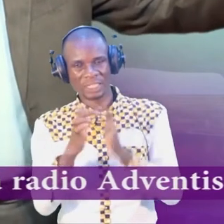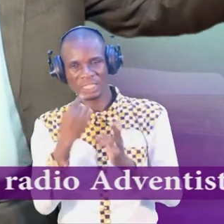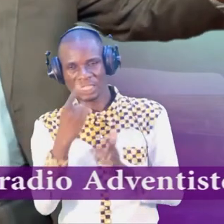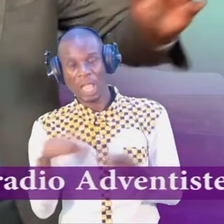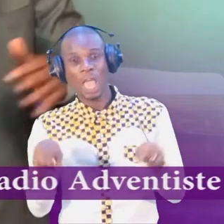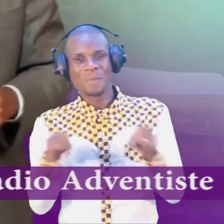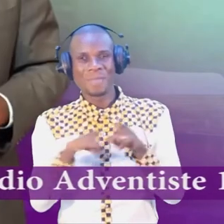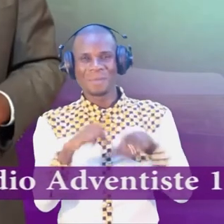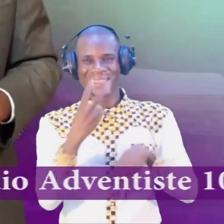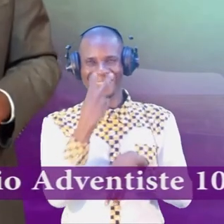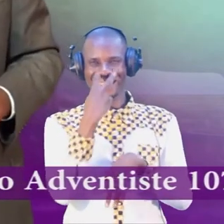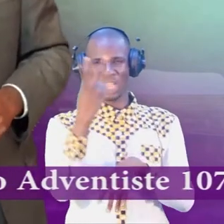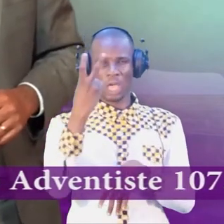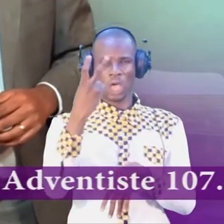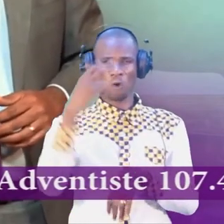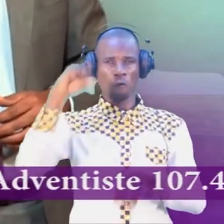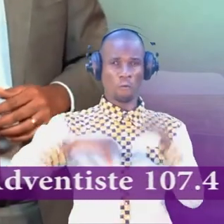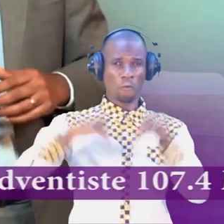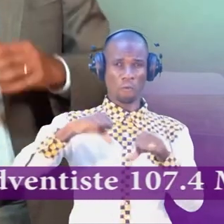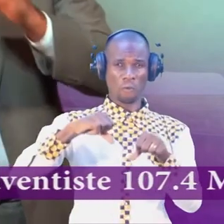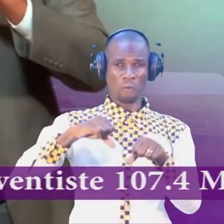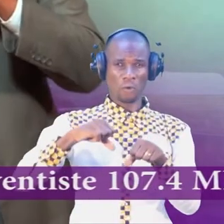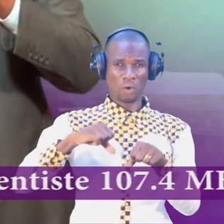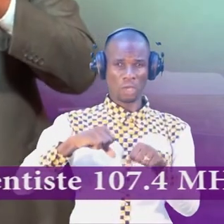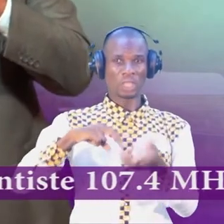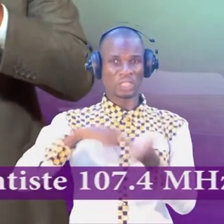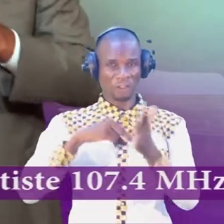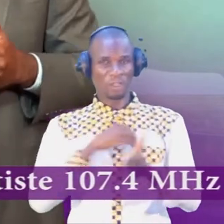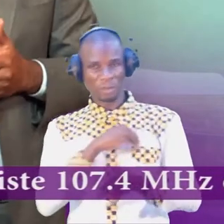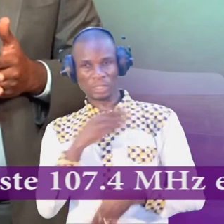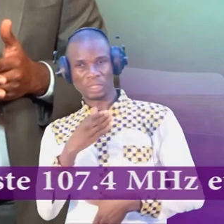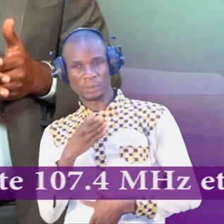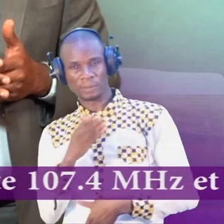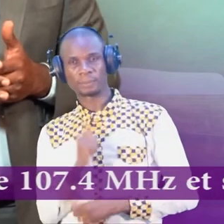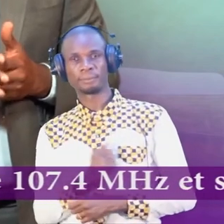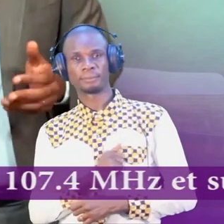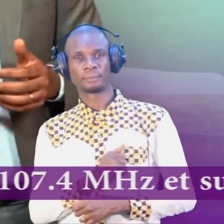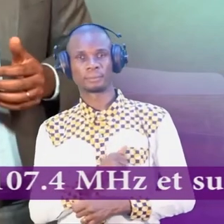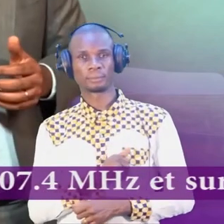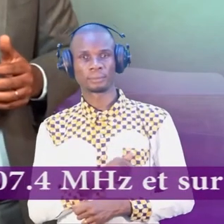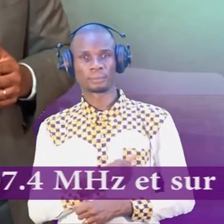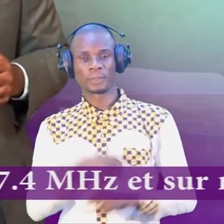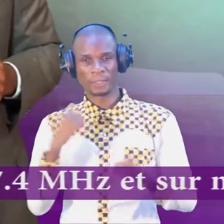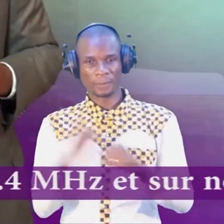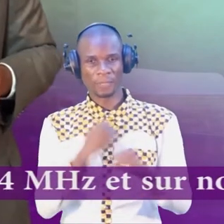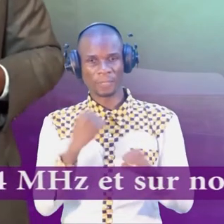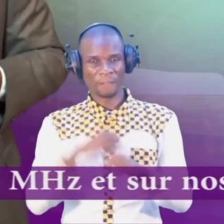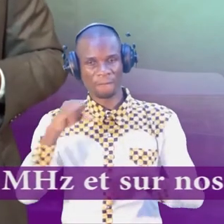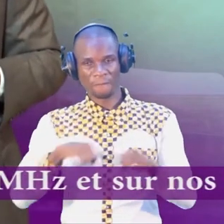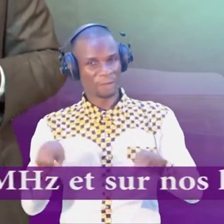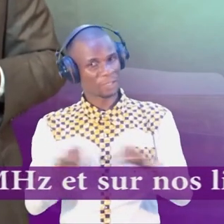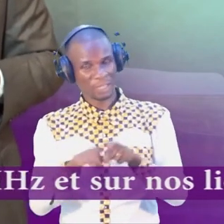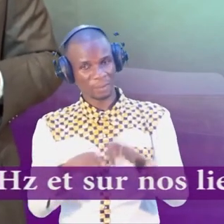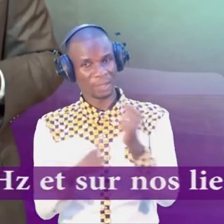Mungu ametufundisha sheria hii kwamba hata kutazama kwa namna mbaya ni